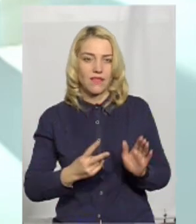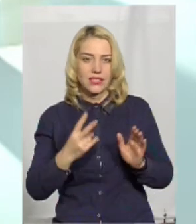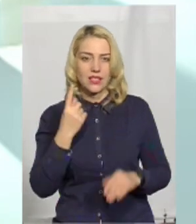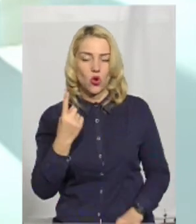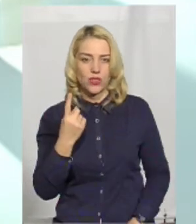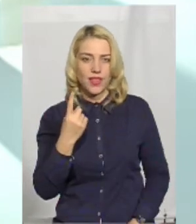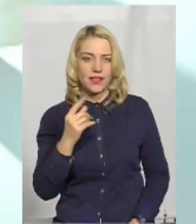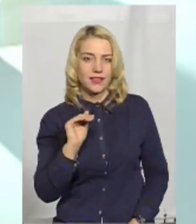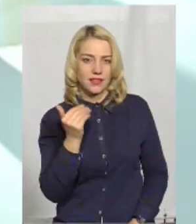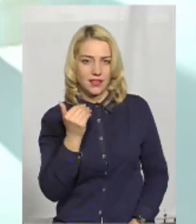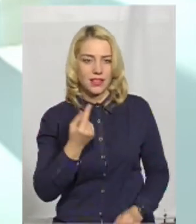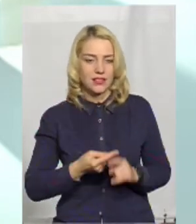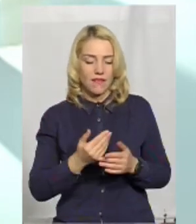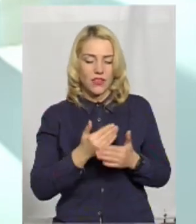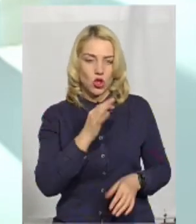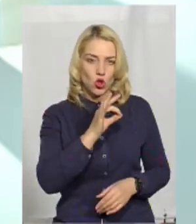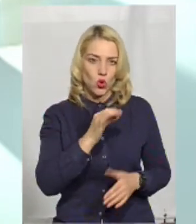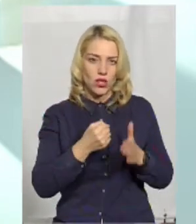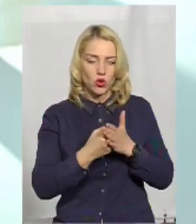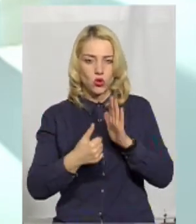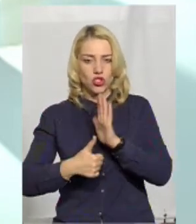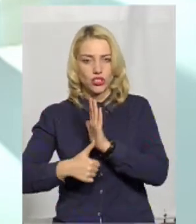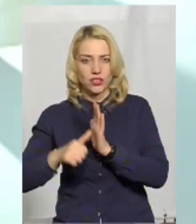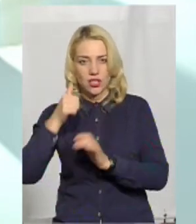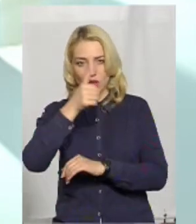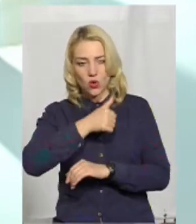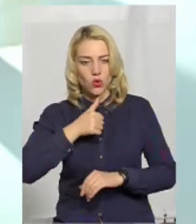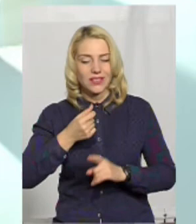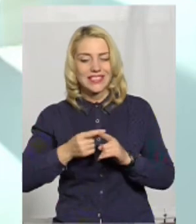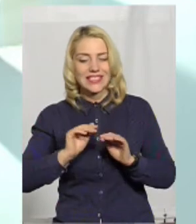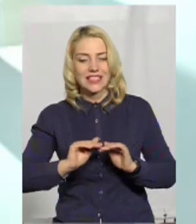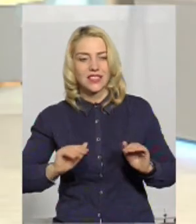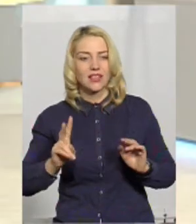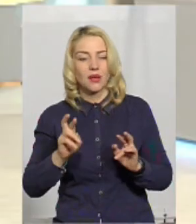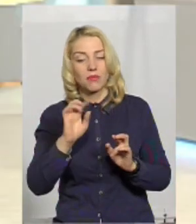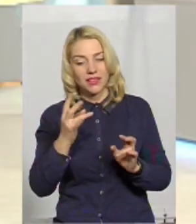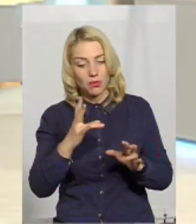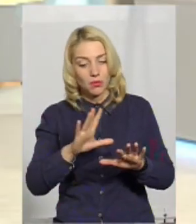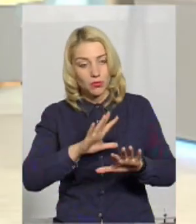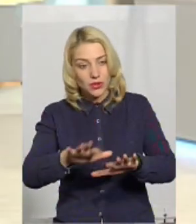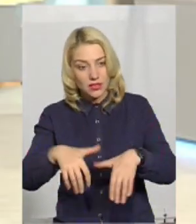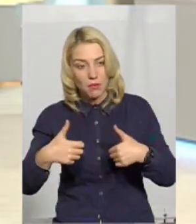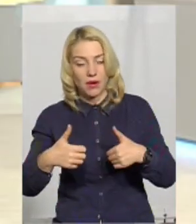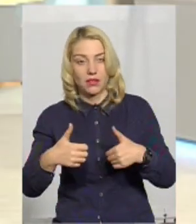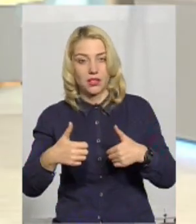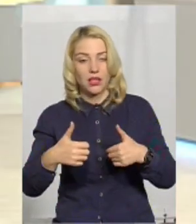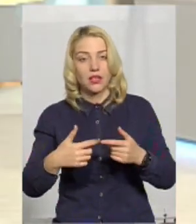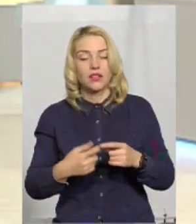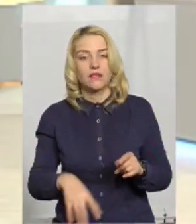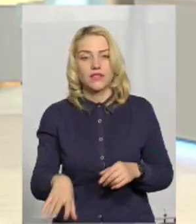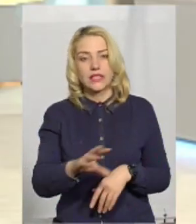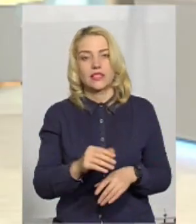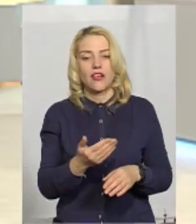21 дитина. Це від 0 до 6 років. Тобто це ті дітки, яких треба було б забрати. практично всі